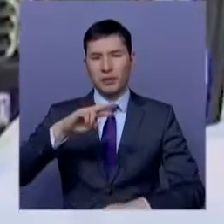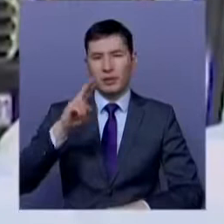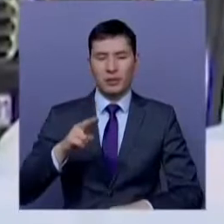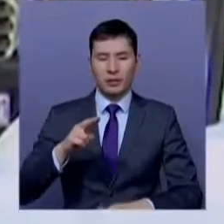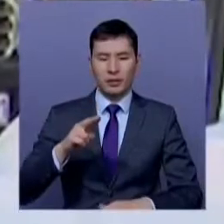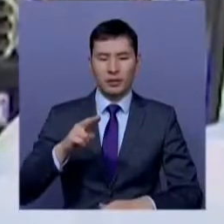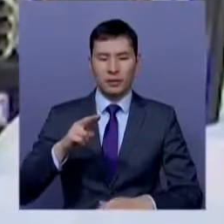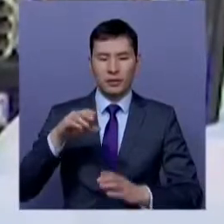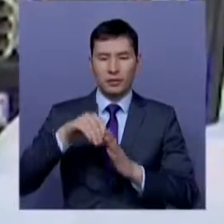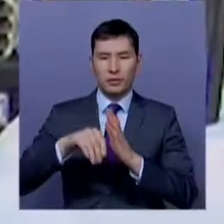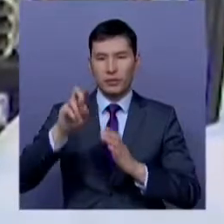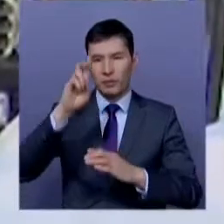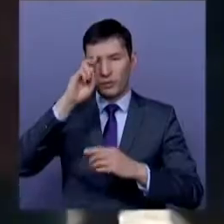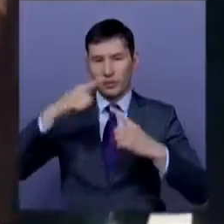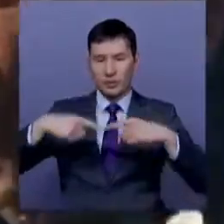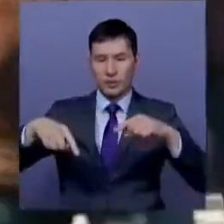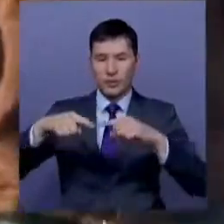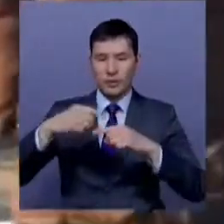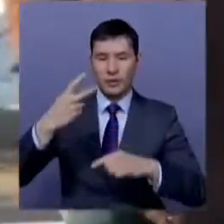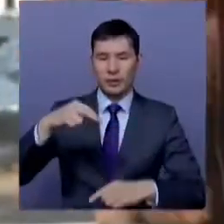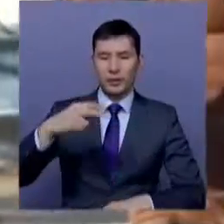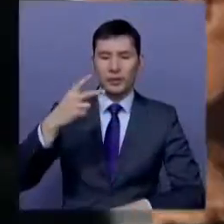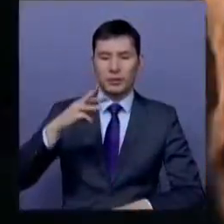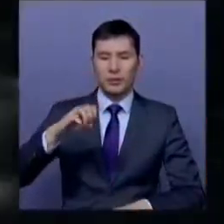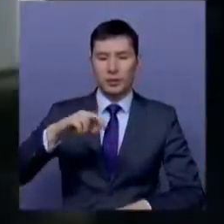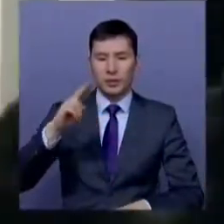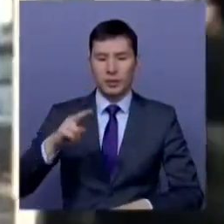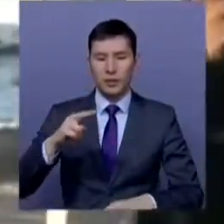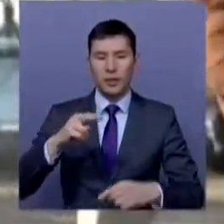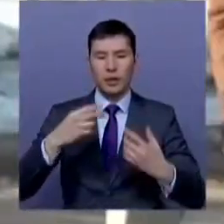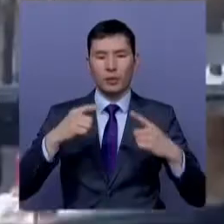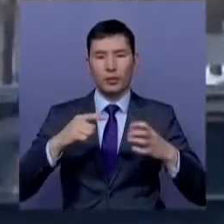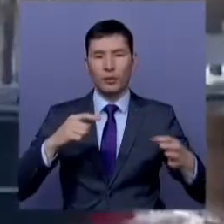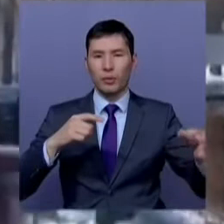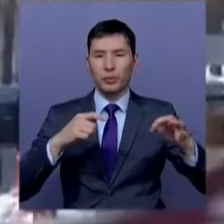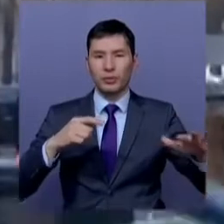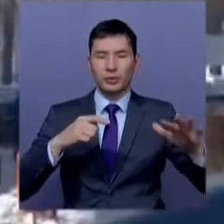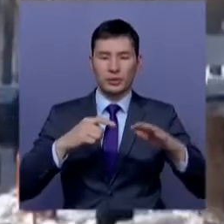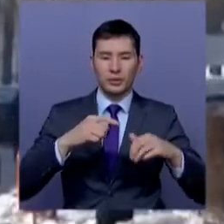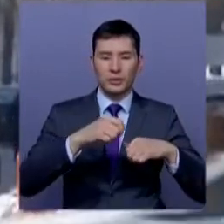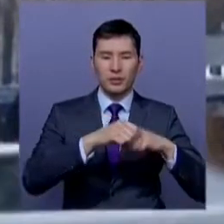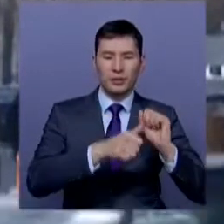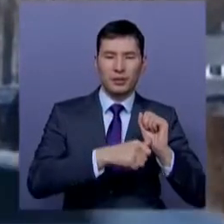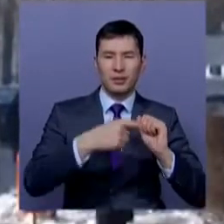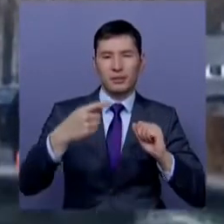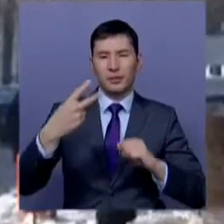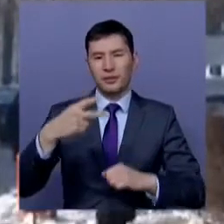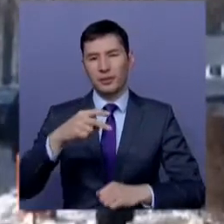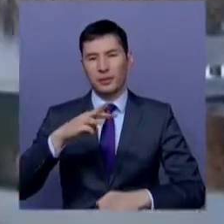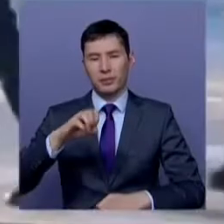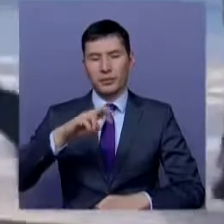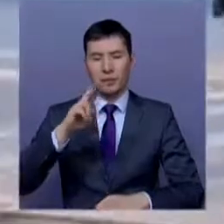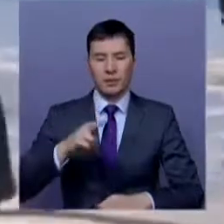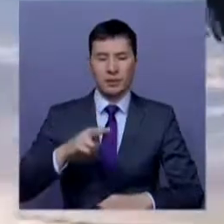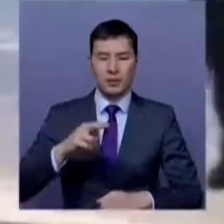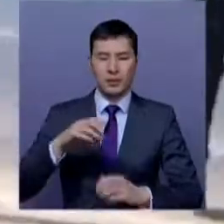Оның ішінде мемлекеттік органдардан 23 миллиард теңге, өңірлерден 26,6 миллиард теңге және квазимемлекеттік сектор